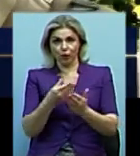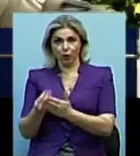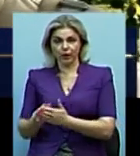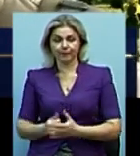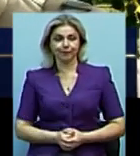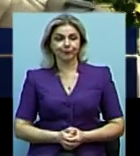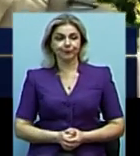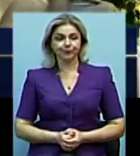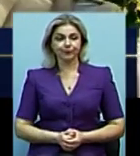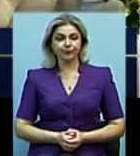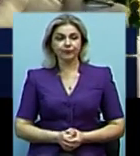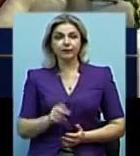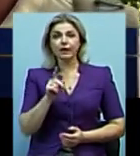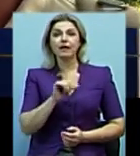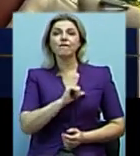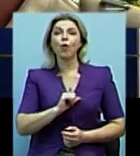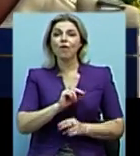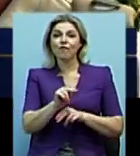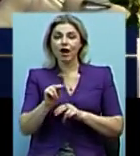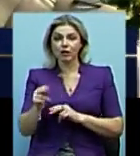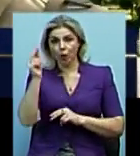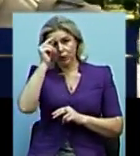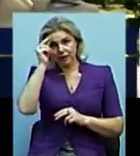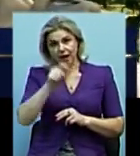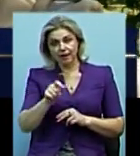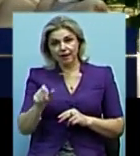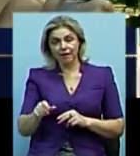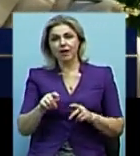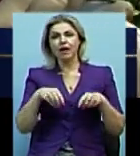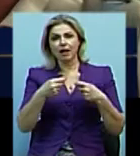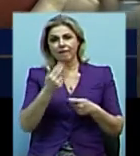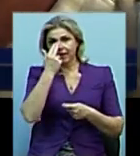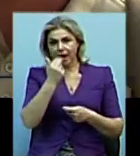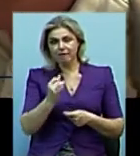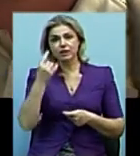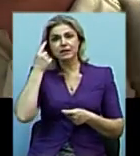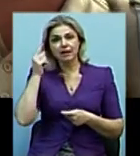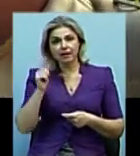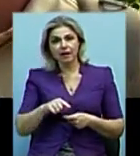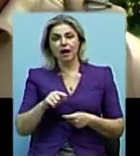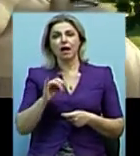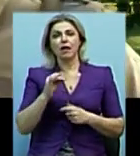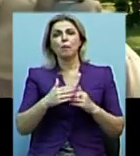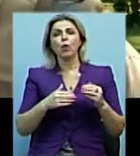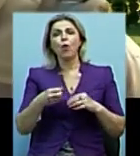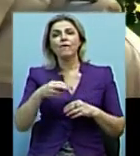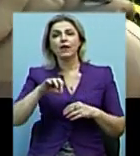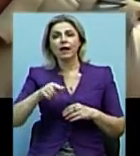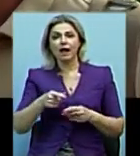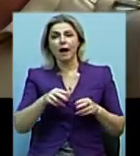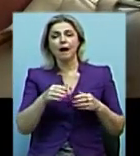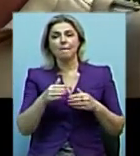вихованням курсантів, давати їм деякі навички, знання з профільних предметів,